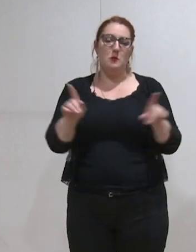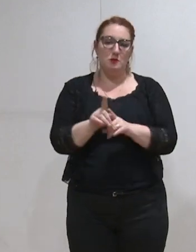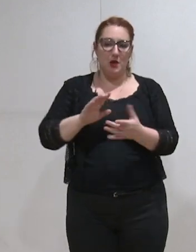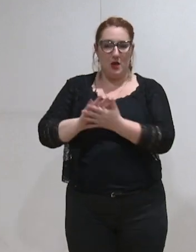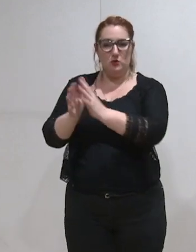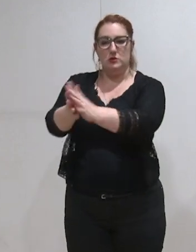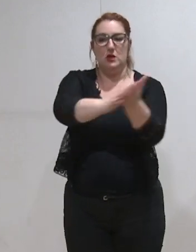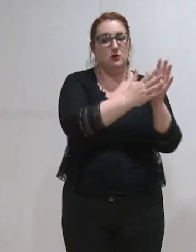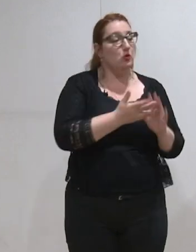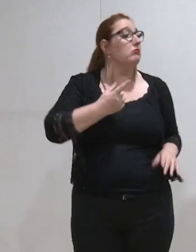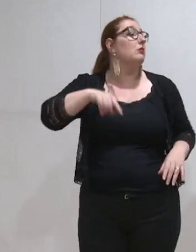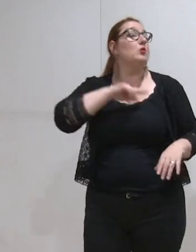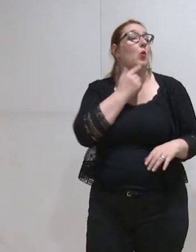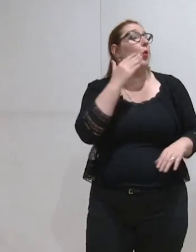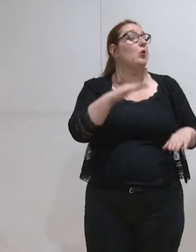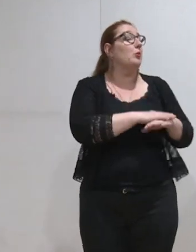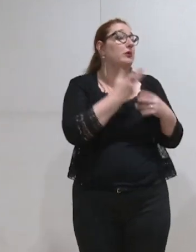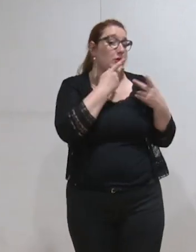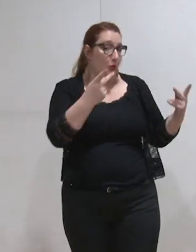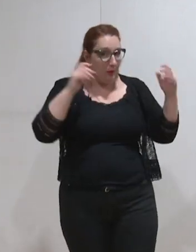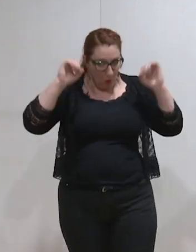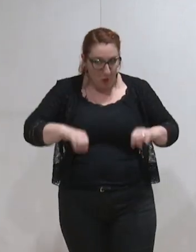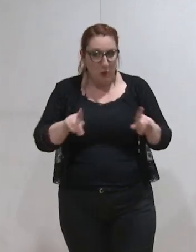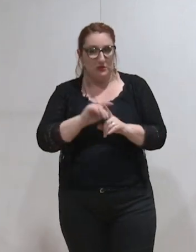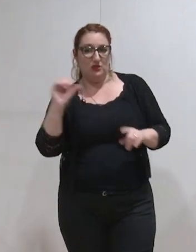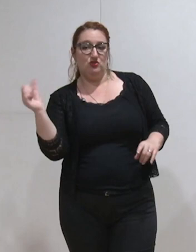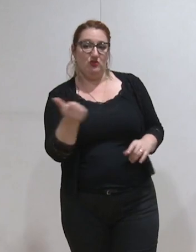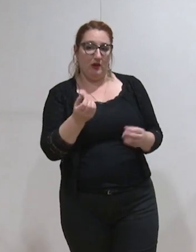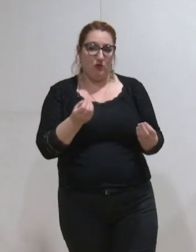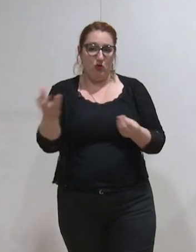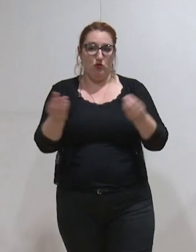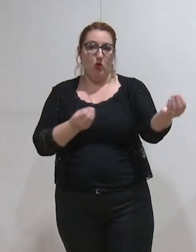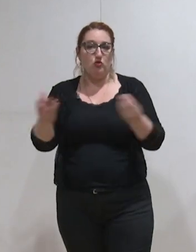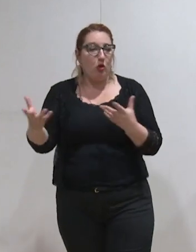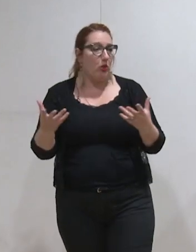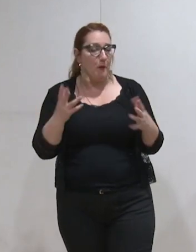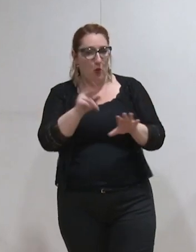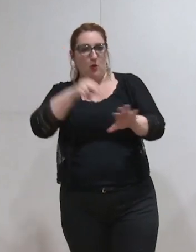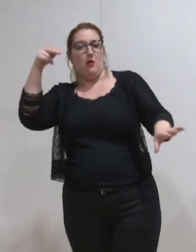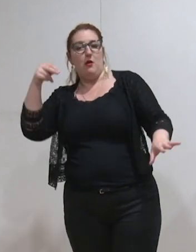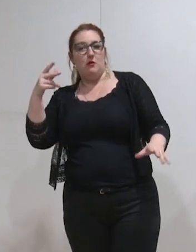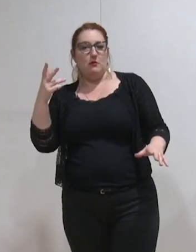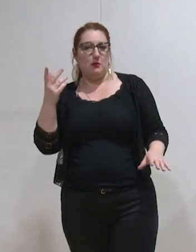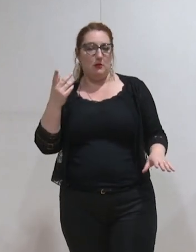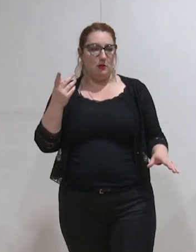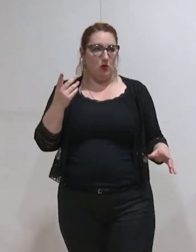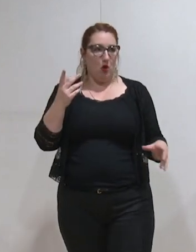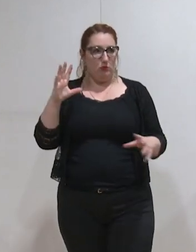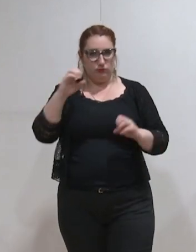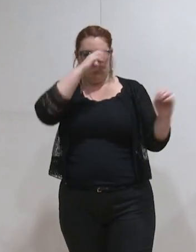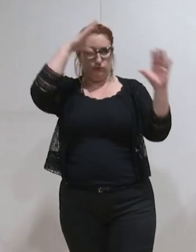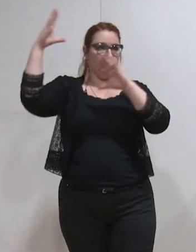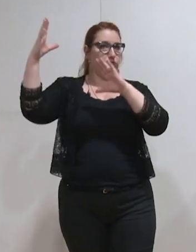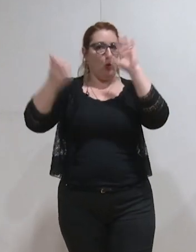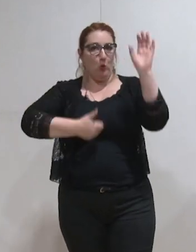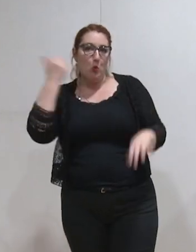nous avons aussi au travers d'autres politiques publiques de donner à chacun les moyens d'avoir un temps soit peu d'esprit critique et d'être en capacité de se repérer dans